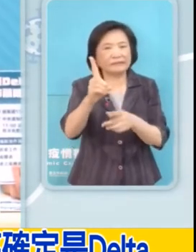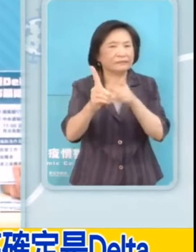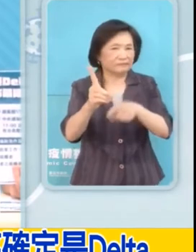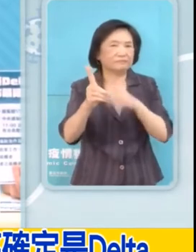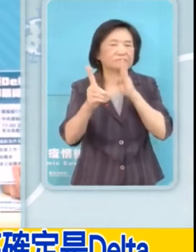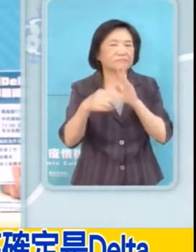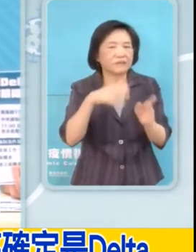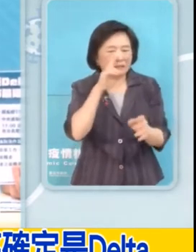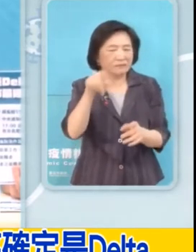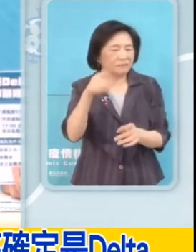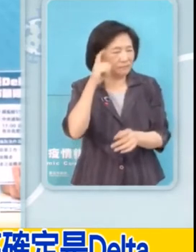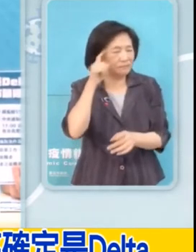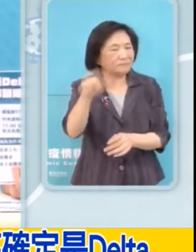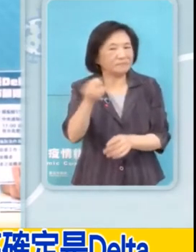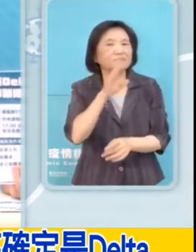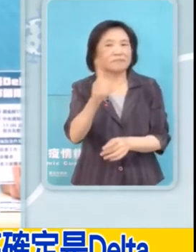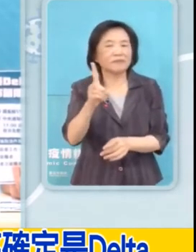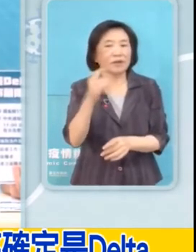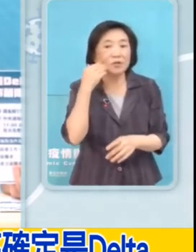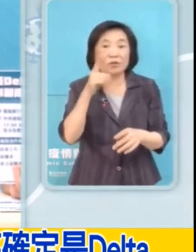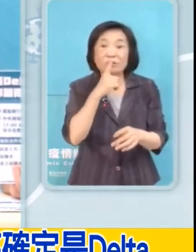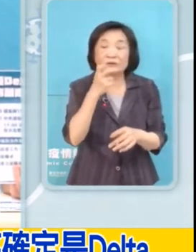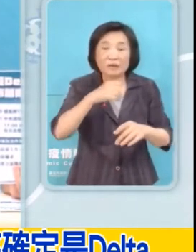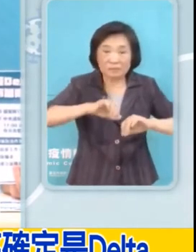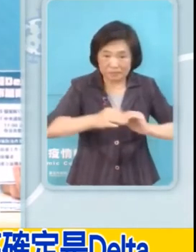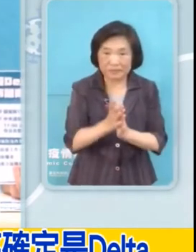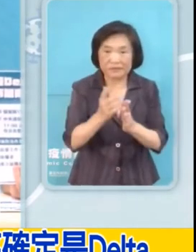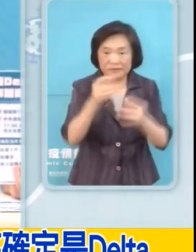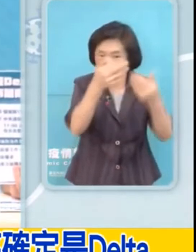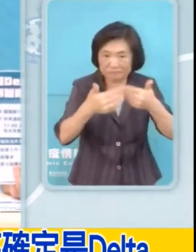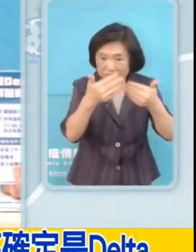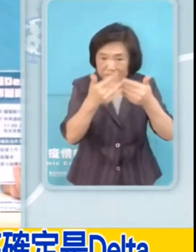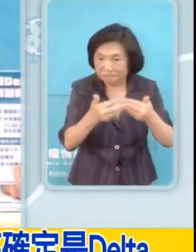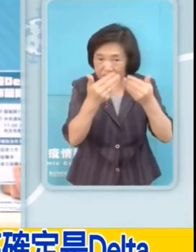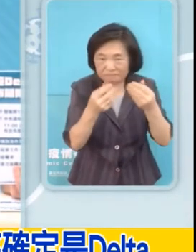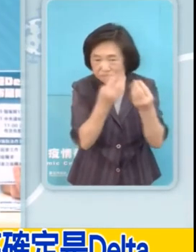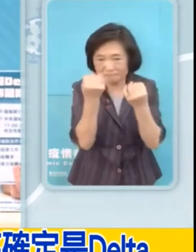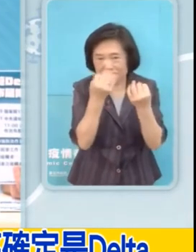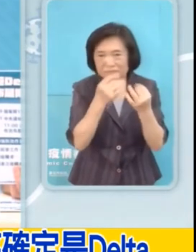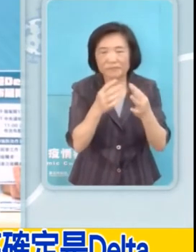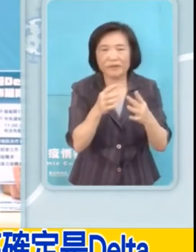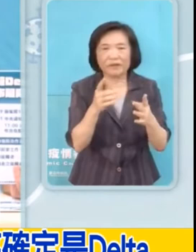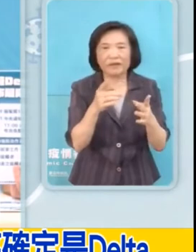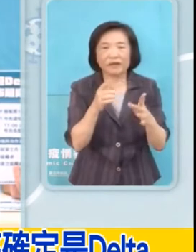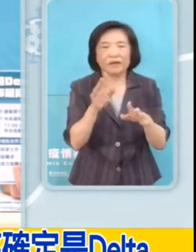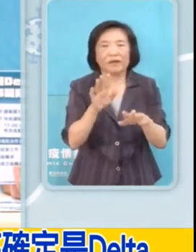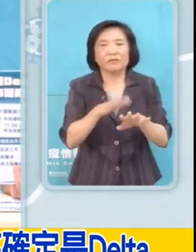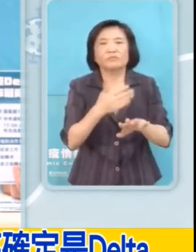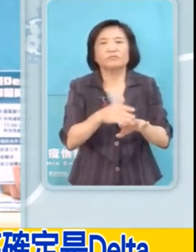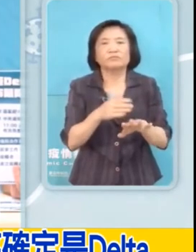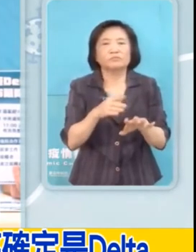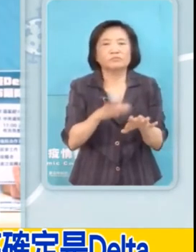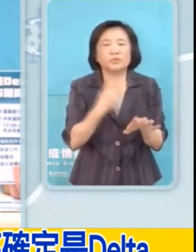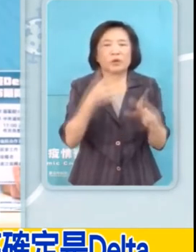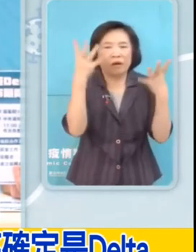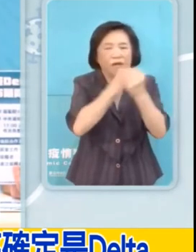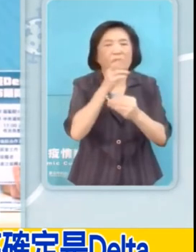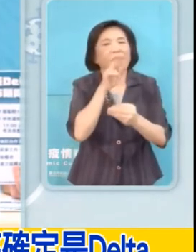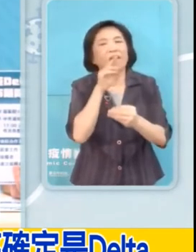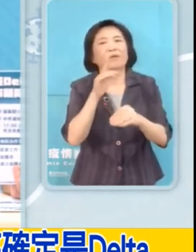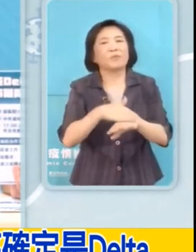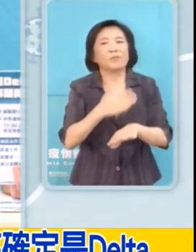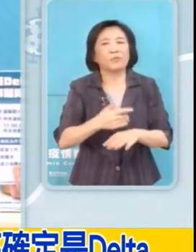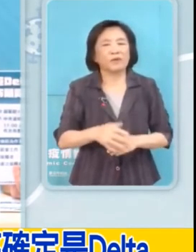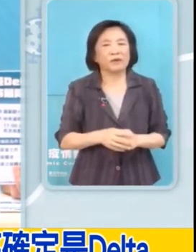可以马上就做基因定序，速度快一点的话，也许就不用误杀那20%的，因为大概境外感染